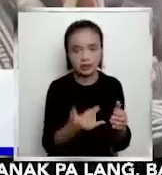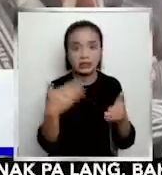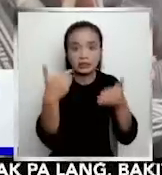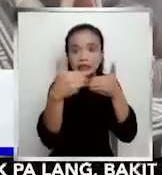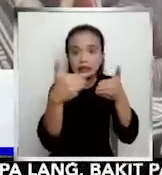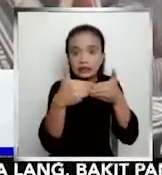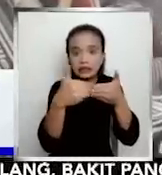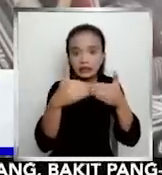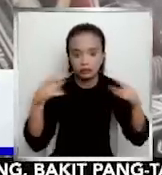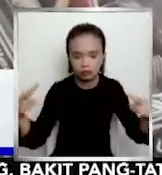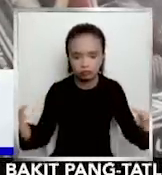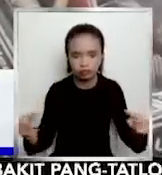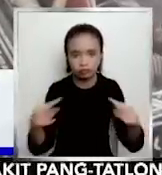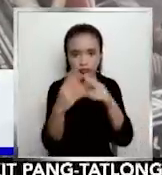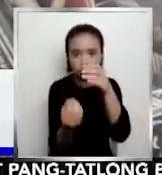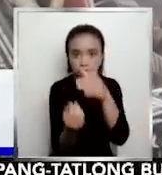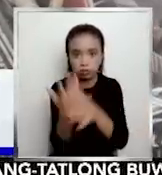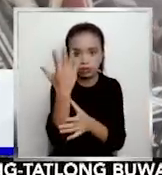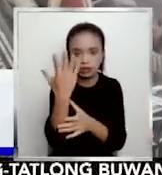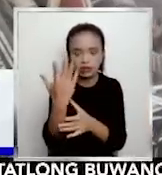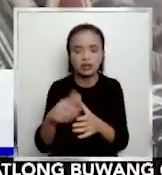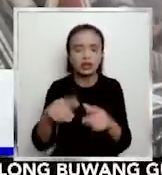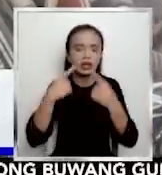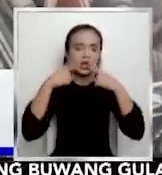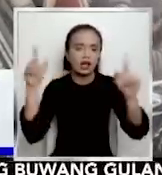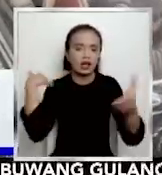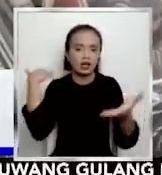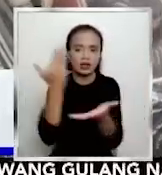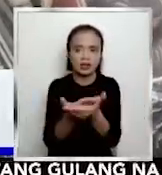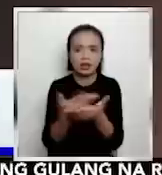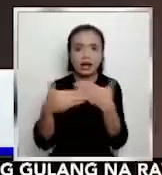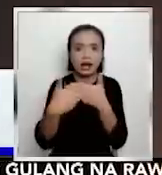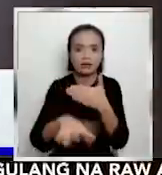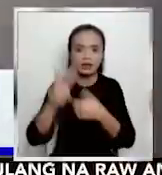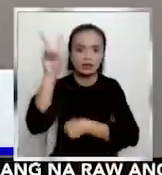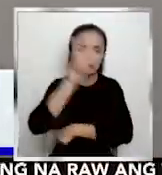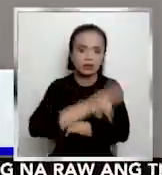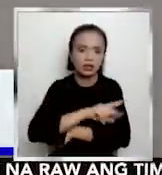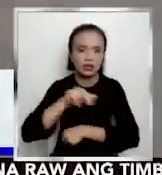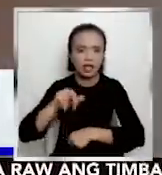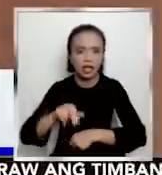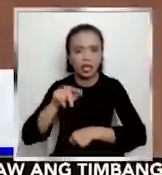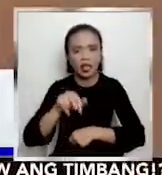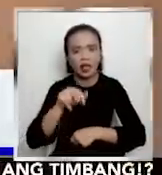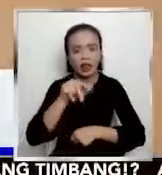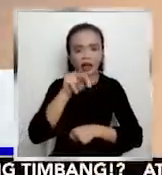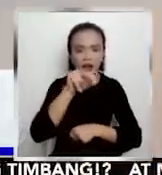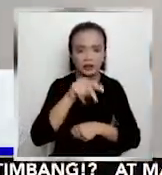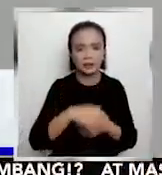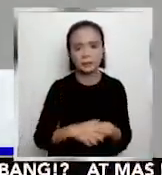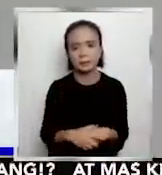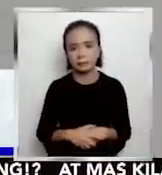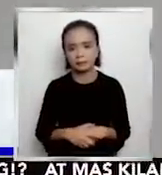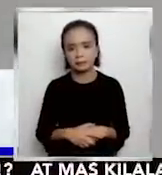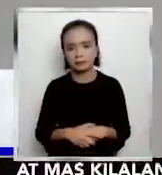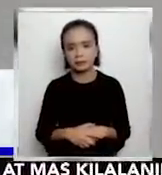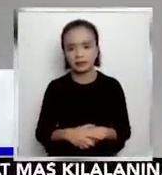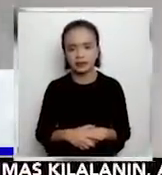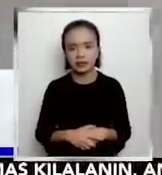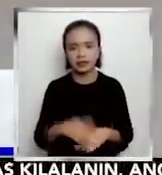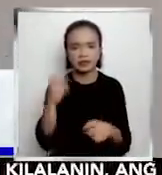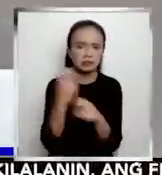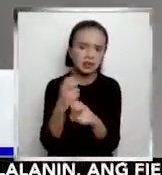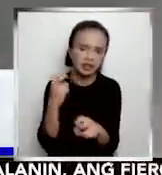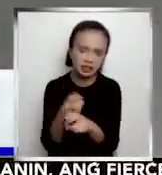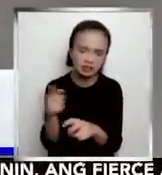wakas ay narating na nila matapos ang halos dalawang araw na pag-akyat. Magpa-process na. Kaso lang mahirap sir gumawa ng